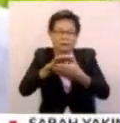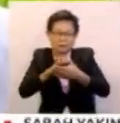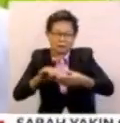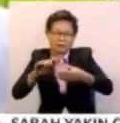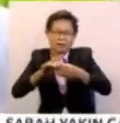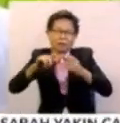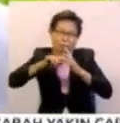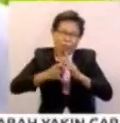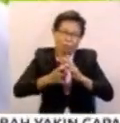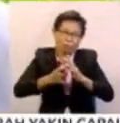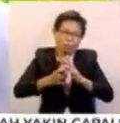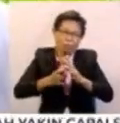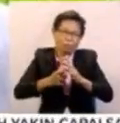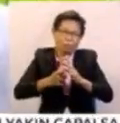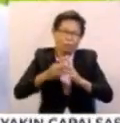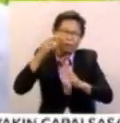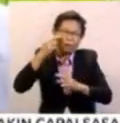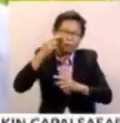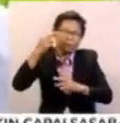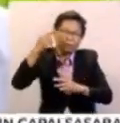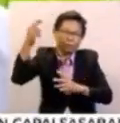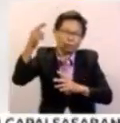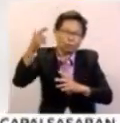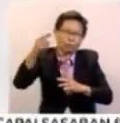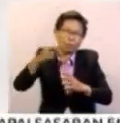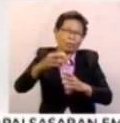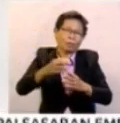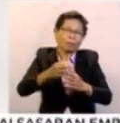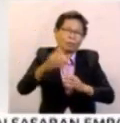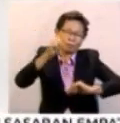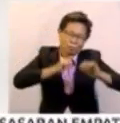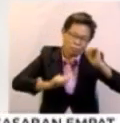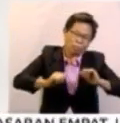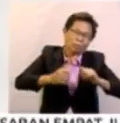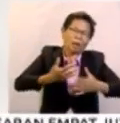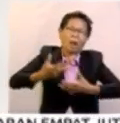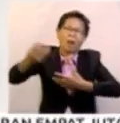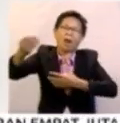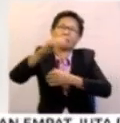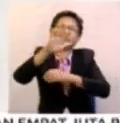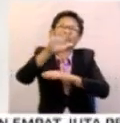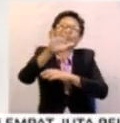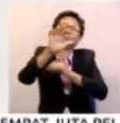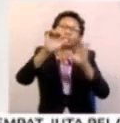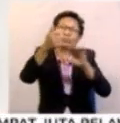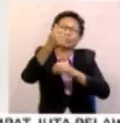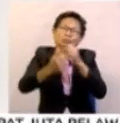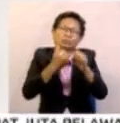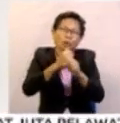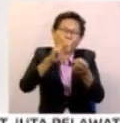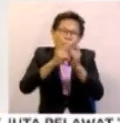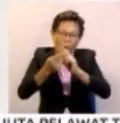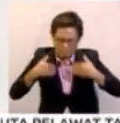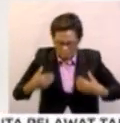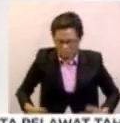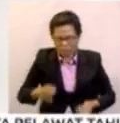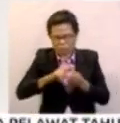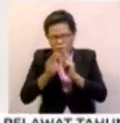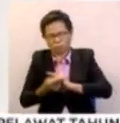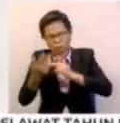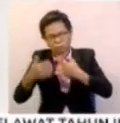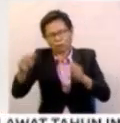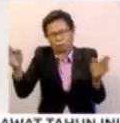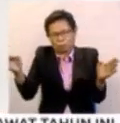ceritanya mula merindui kerjaya seninya yang ditinggalkan hampir 10 tahun. Ditambah dengan perubahan bentuk fizikalnya yang